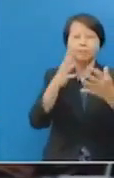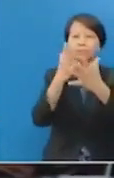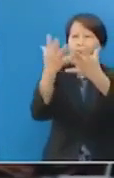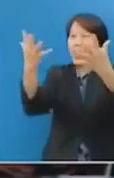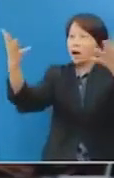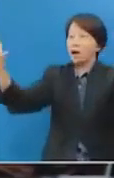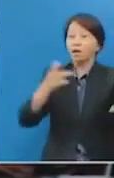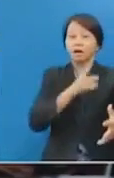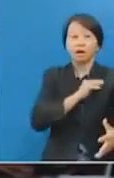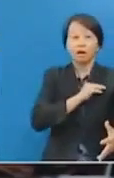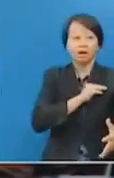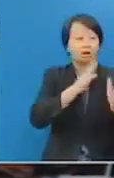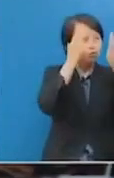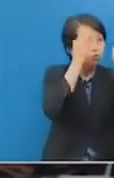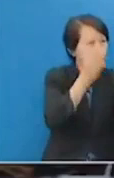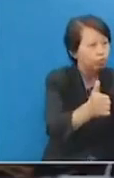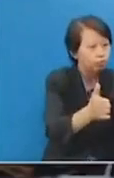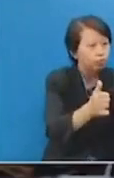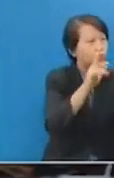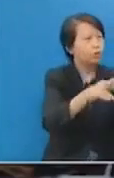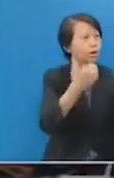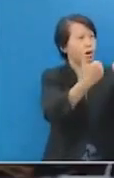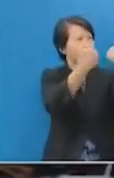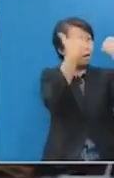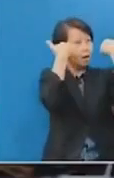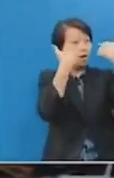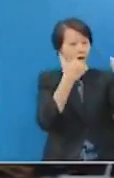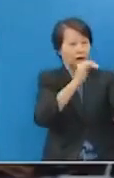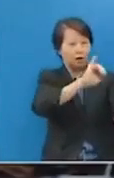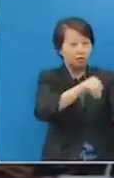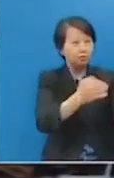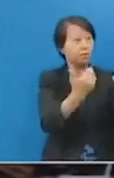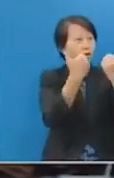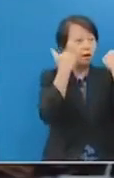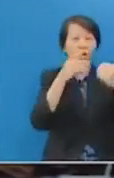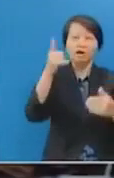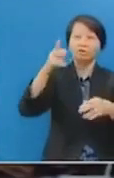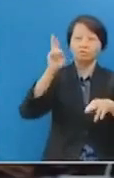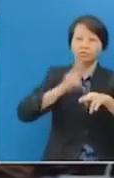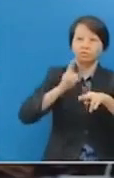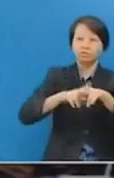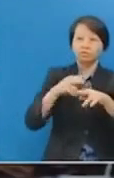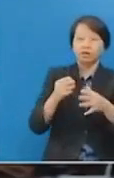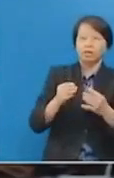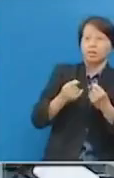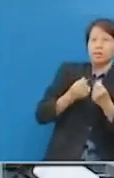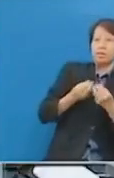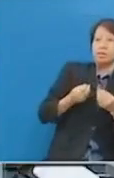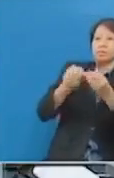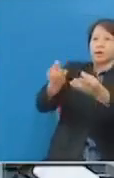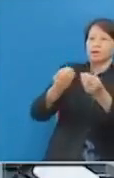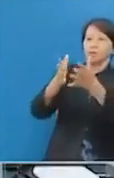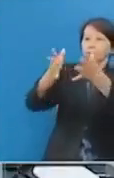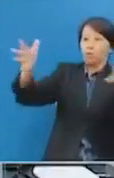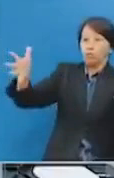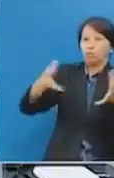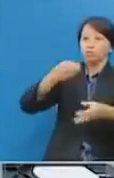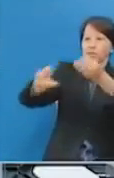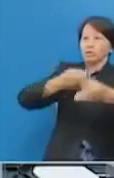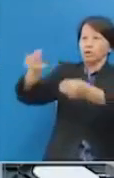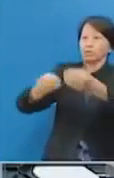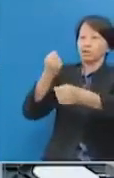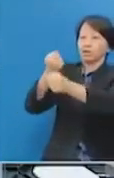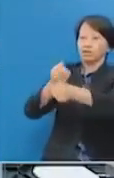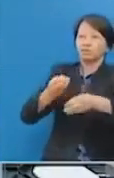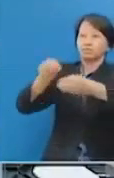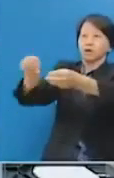menganggu hampir satu juta orang mengganggu yang kamu dok karena bagi memegang besom tetaga uang